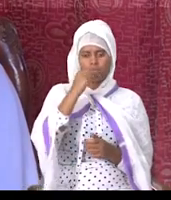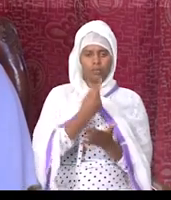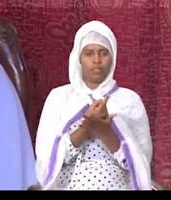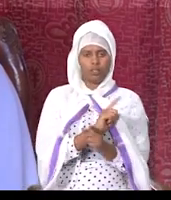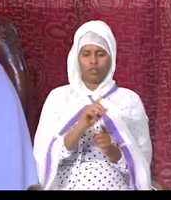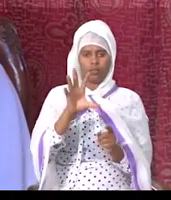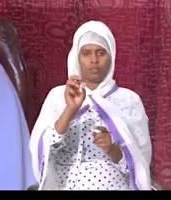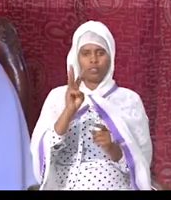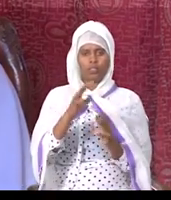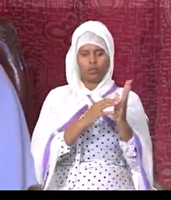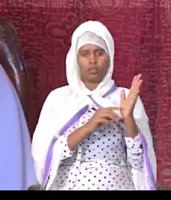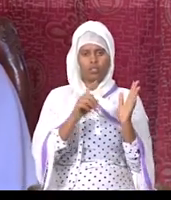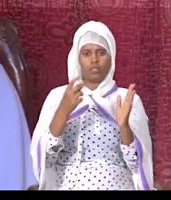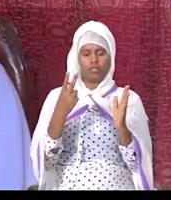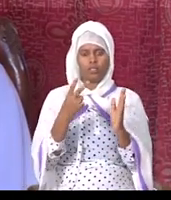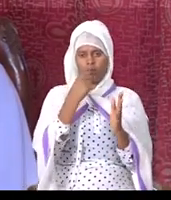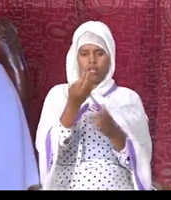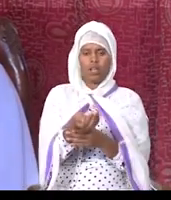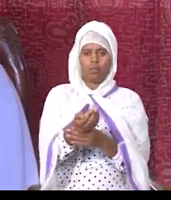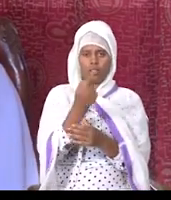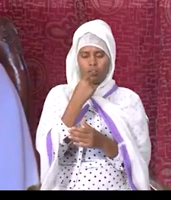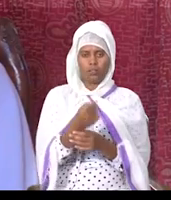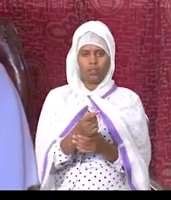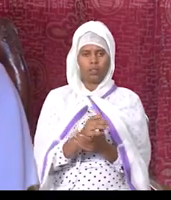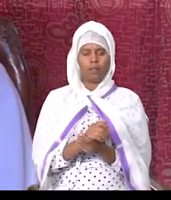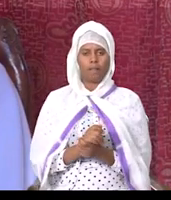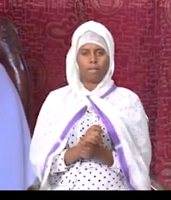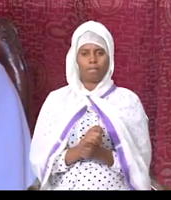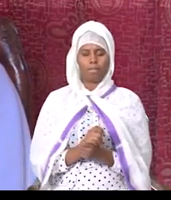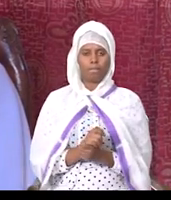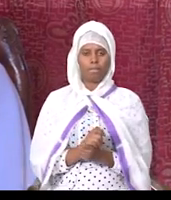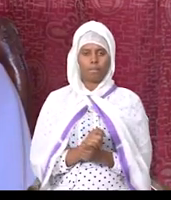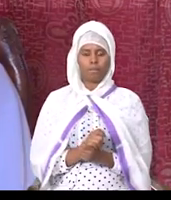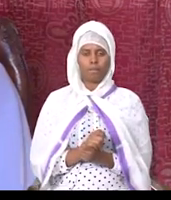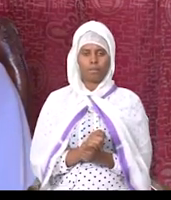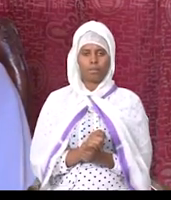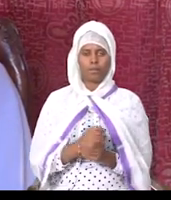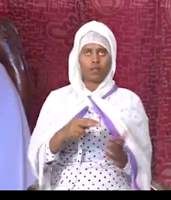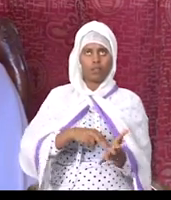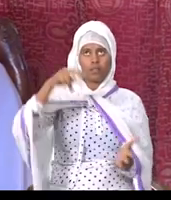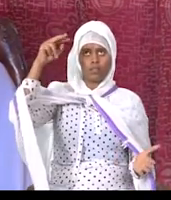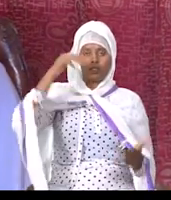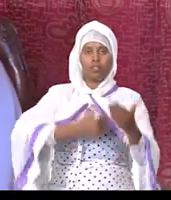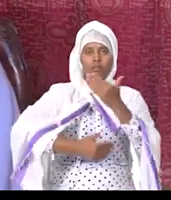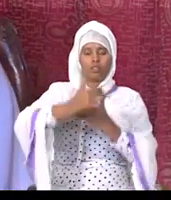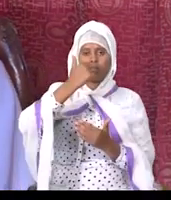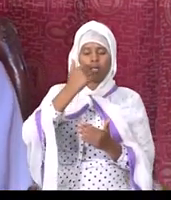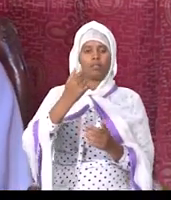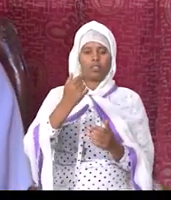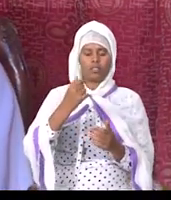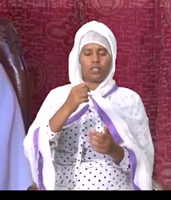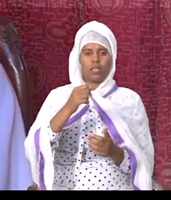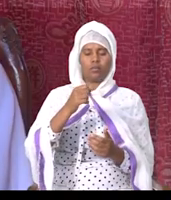ብዙሕ ዘዛርብብለን ማዕረፍ 53:12 ለመነ ዝብ ዘሎ ኣብ ግእዙ ይኣርግ ኢልዎ ኣሎ ይኣርግ ማለቱ ድማ ናብ